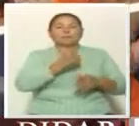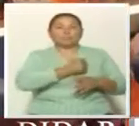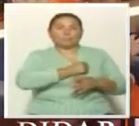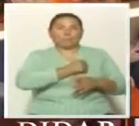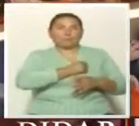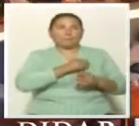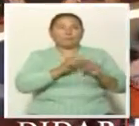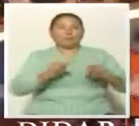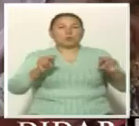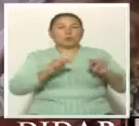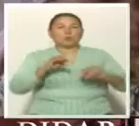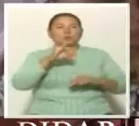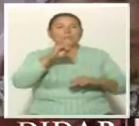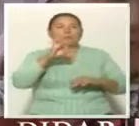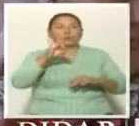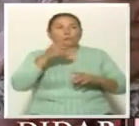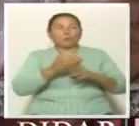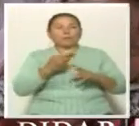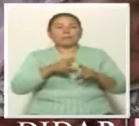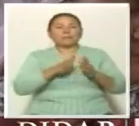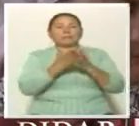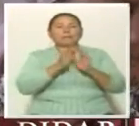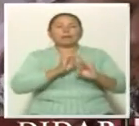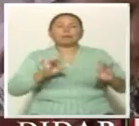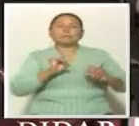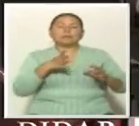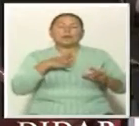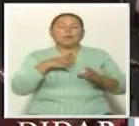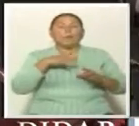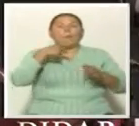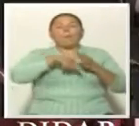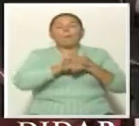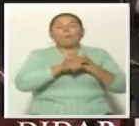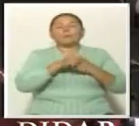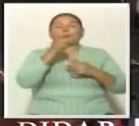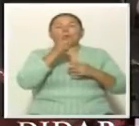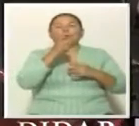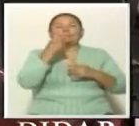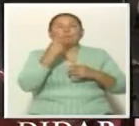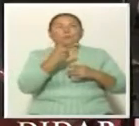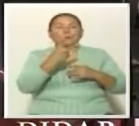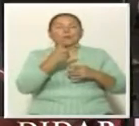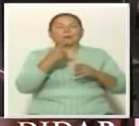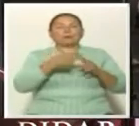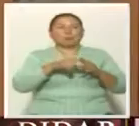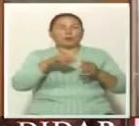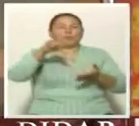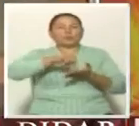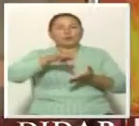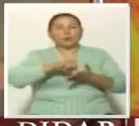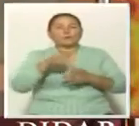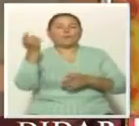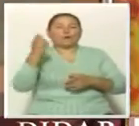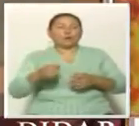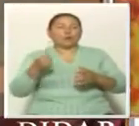войны, педагог Кылыш Утиутлиев. В этой книге изложена информация о более чем 220 фронтовиках, сражавшихся с врагом